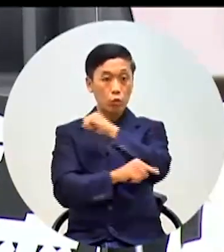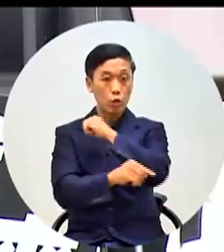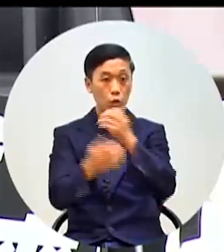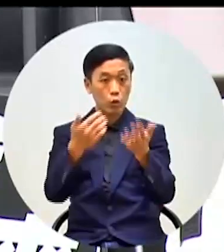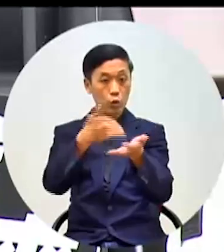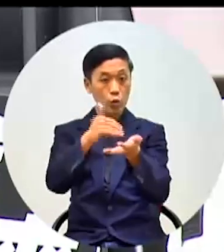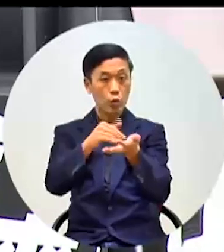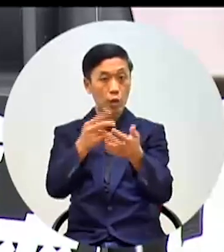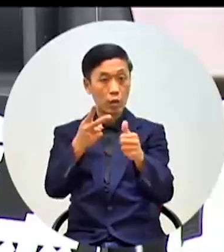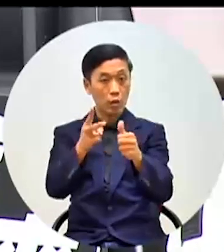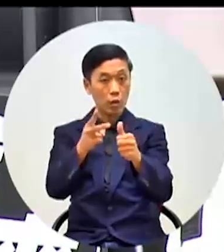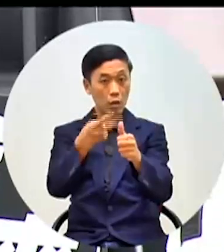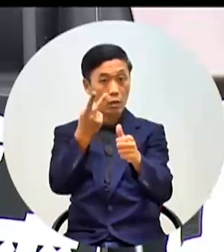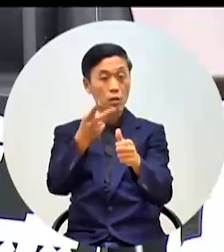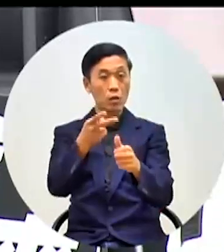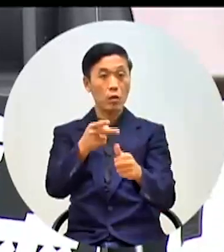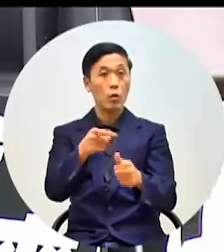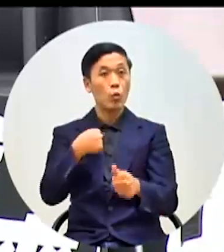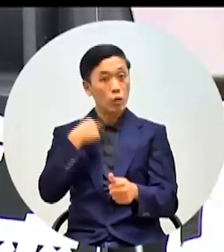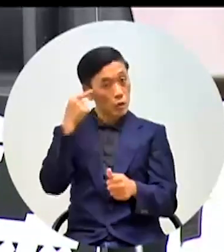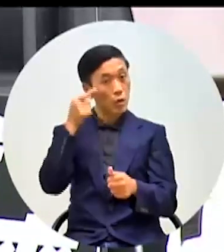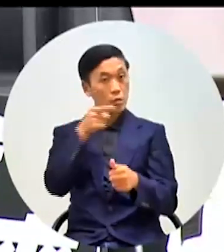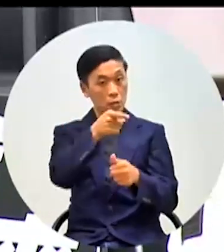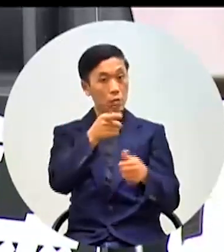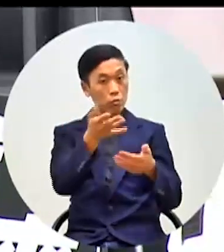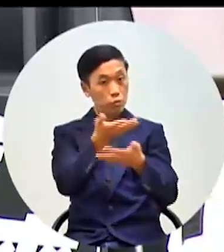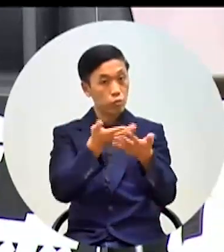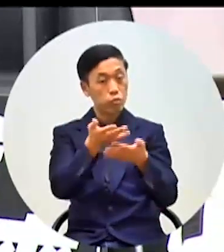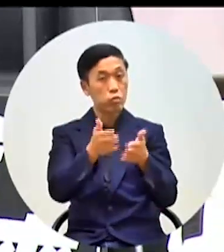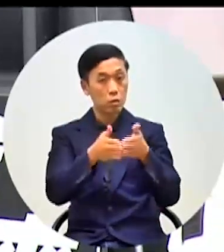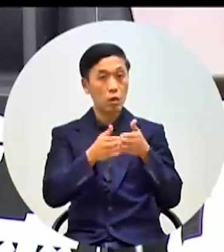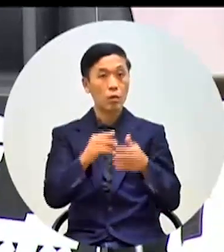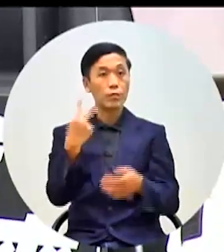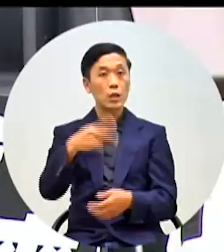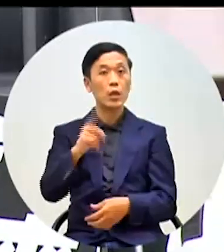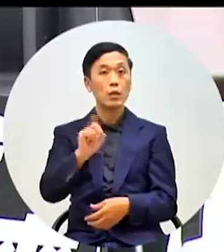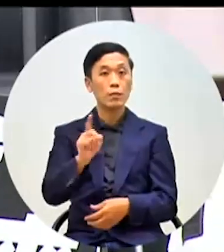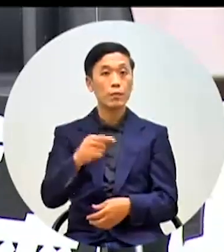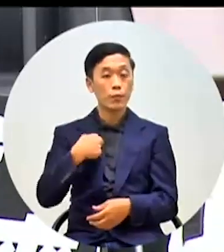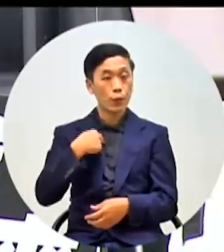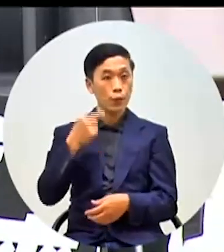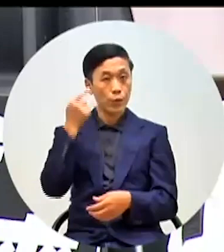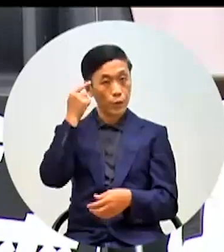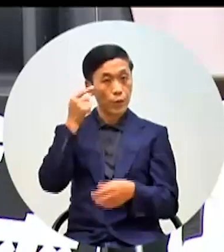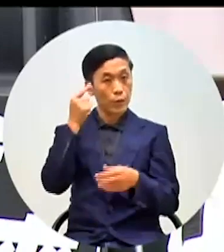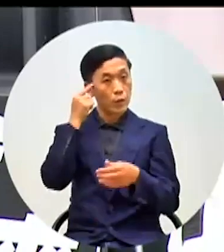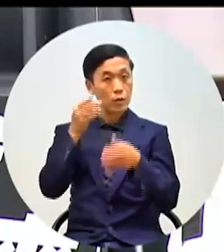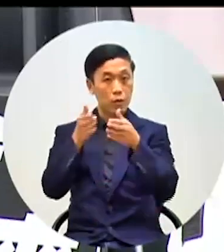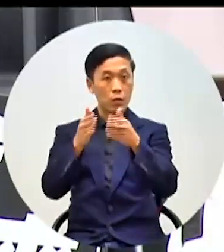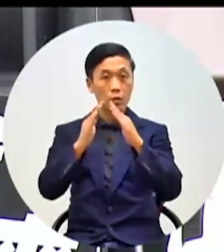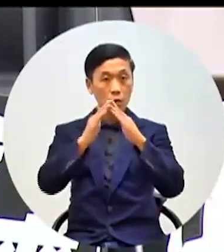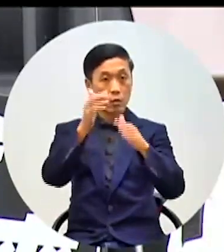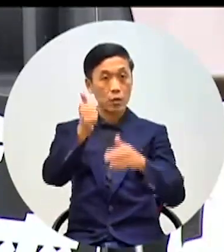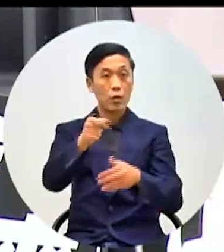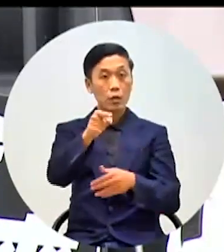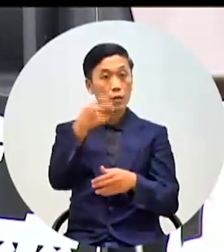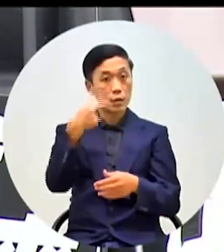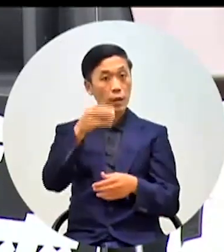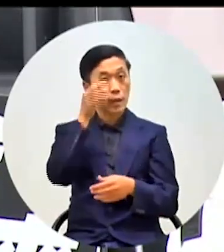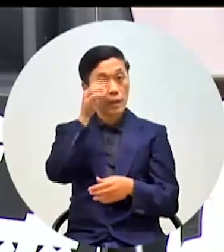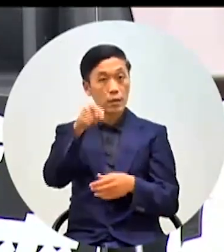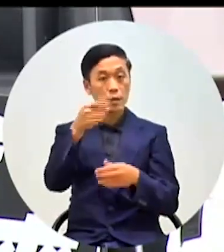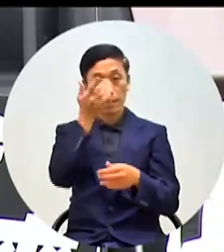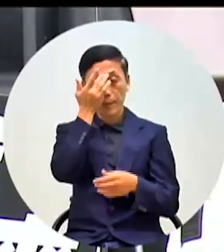这个是我必须要跟市长您做一个沟通。那另外就是我要来跟市长哈，你再来探讨这个问